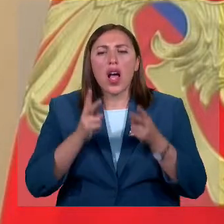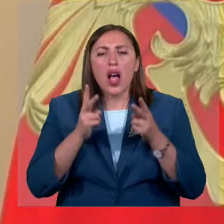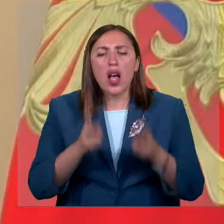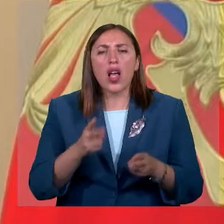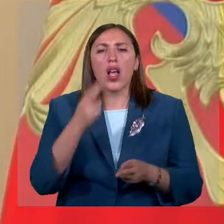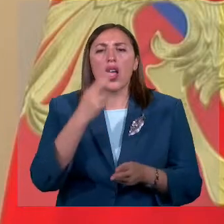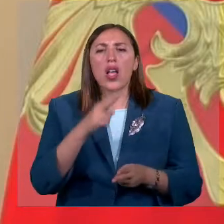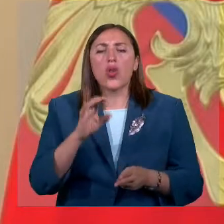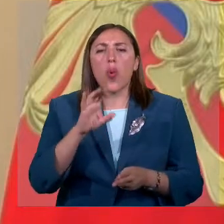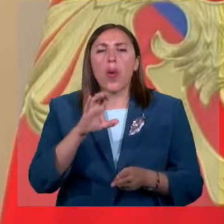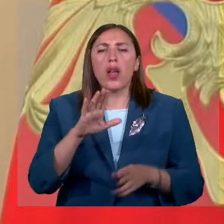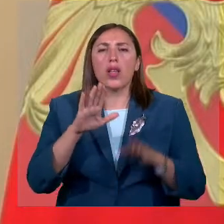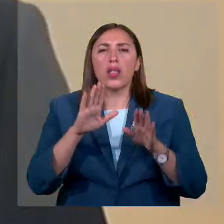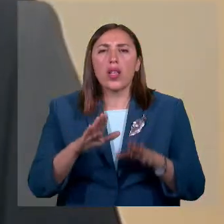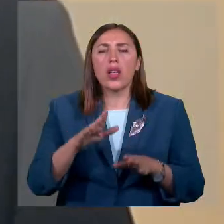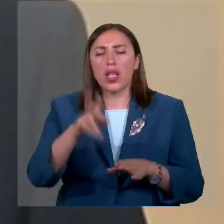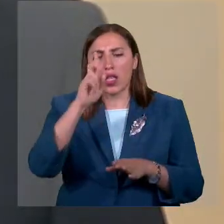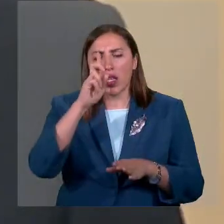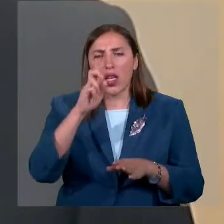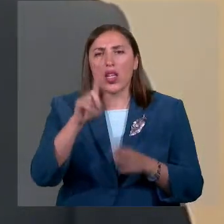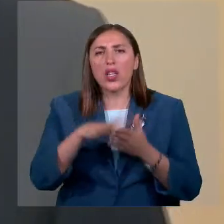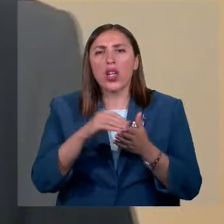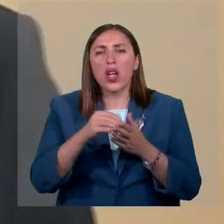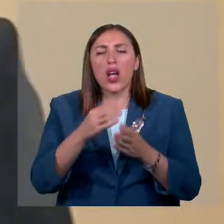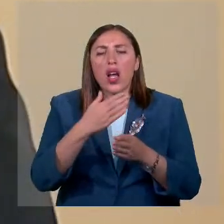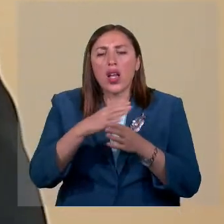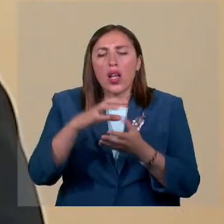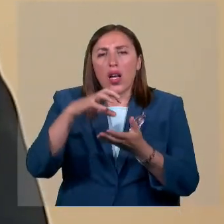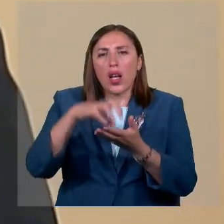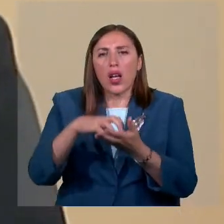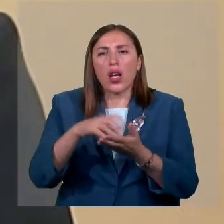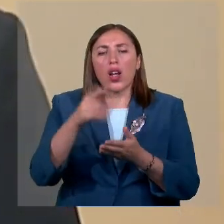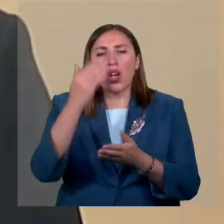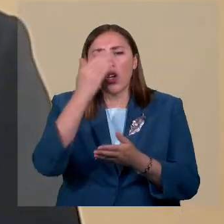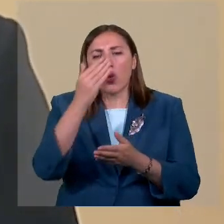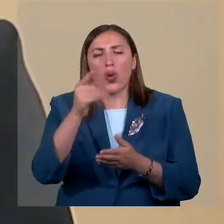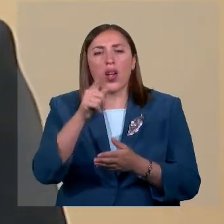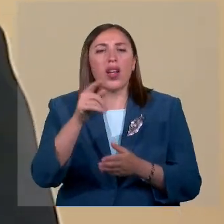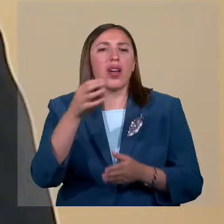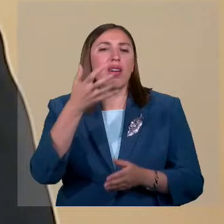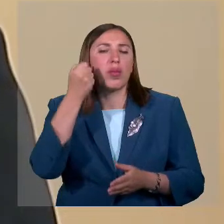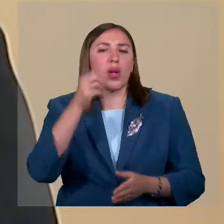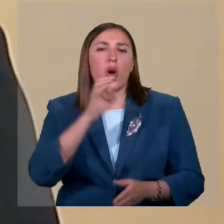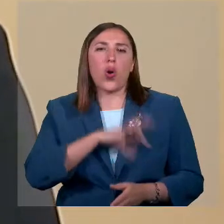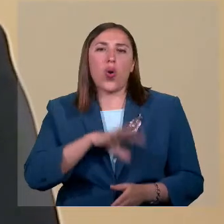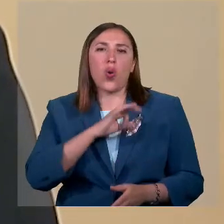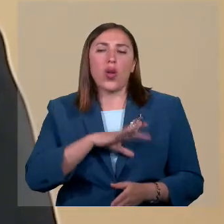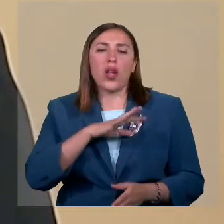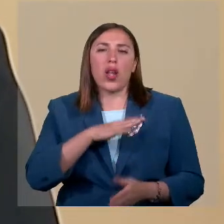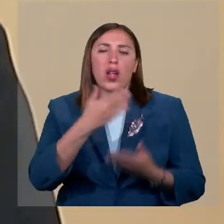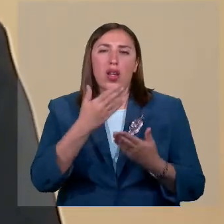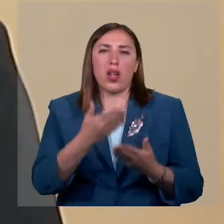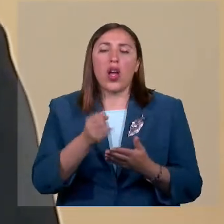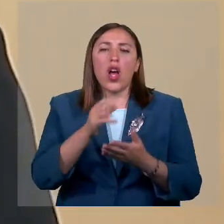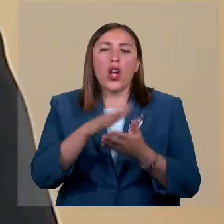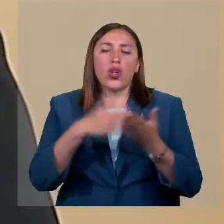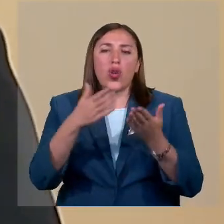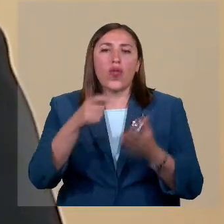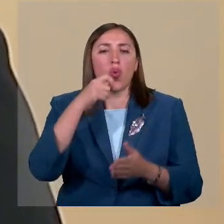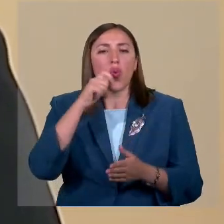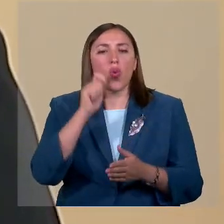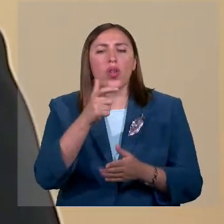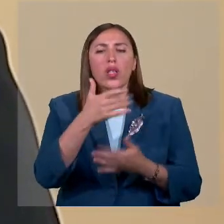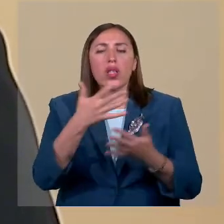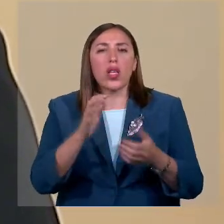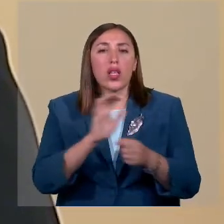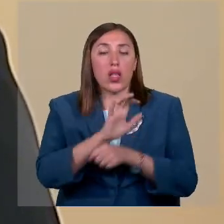Դոնբասում, փաստացի վերածել երկիրը գաղութի և այժմ ուկրաինացի ժողովրդին ցինիկաբար օգտագործում է որպես թնդանոթի միս։ Շարունակելով Ուկրաինային